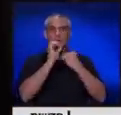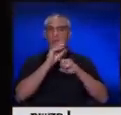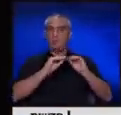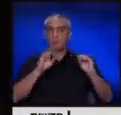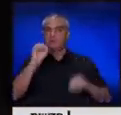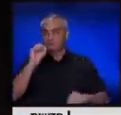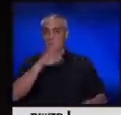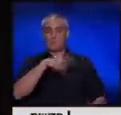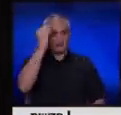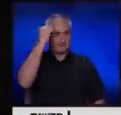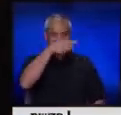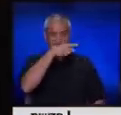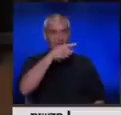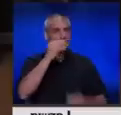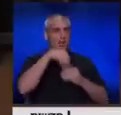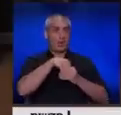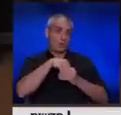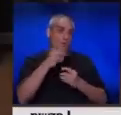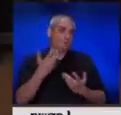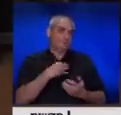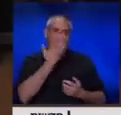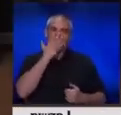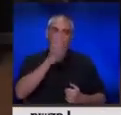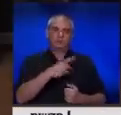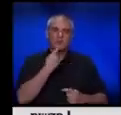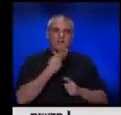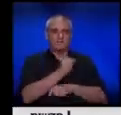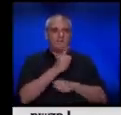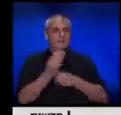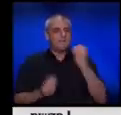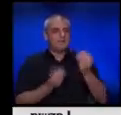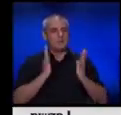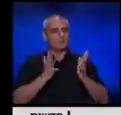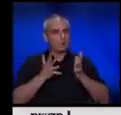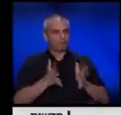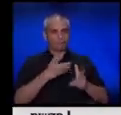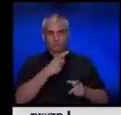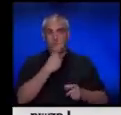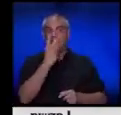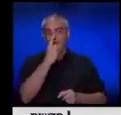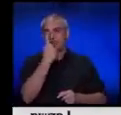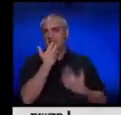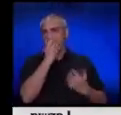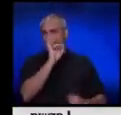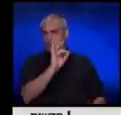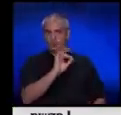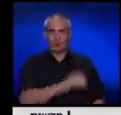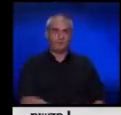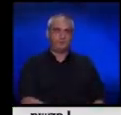סמוכה בלוינשטיין כללו למורת רוחם השפלות ואמירות מיניות בוטות. דלת הוא אחד מהם וזה סיפורו. הוא היה